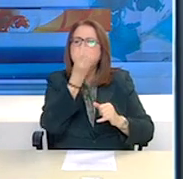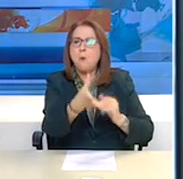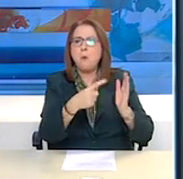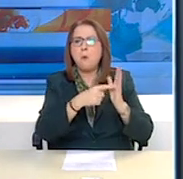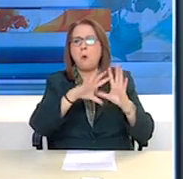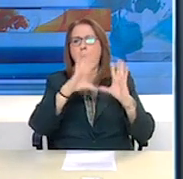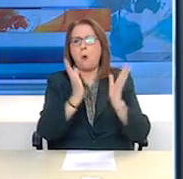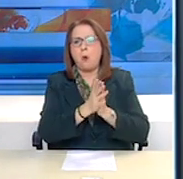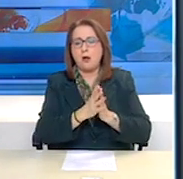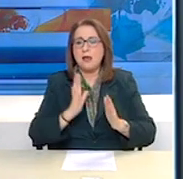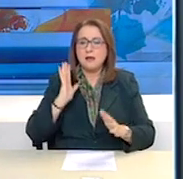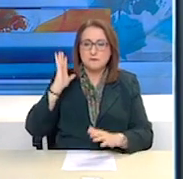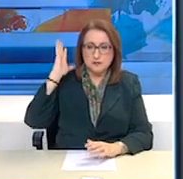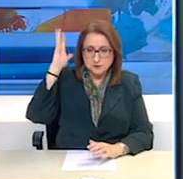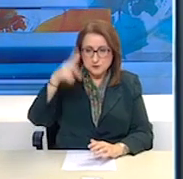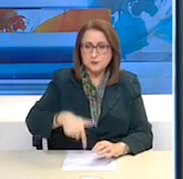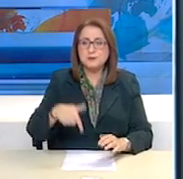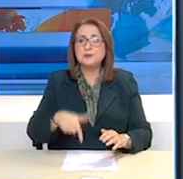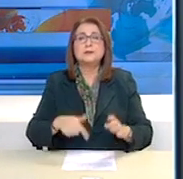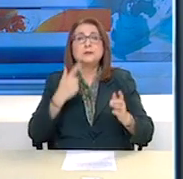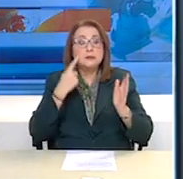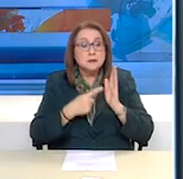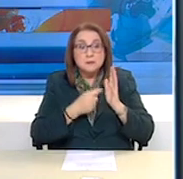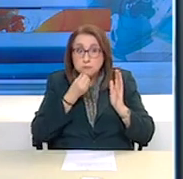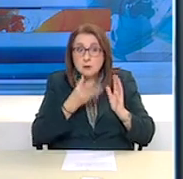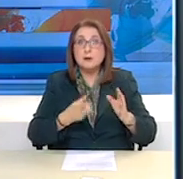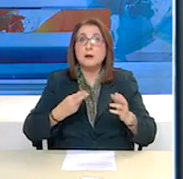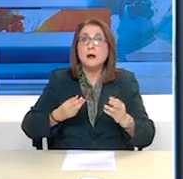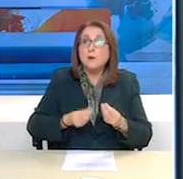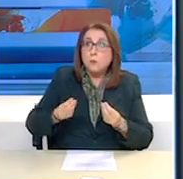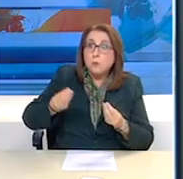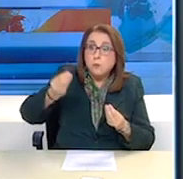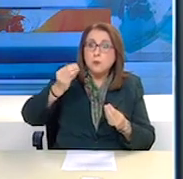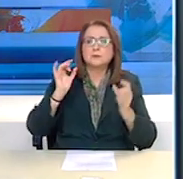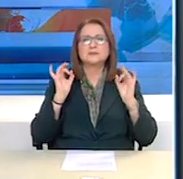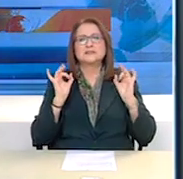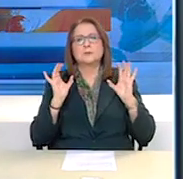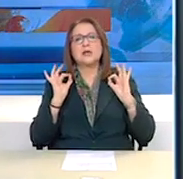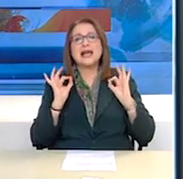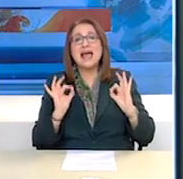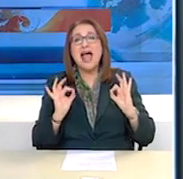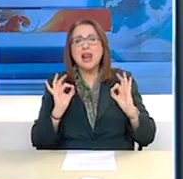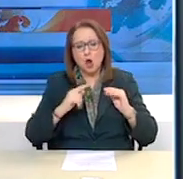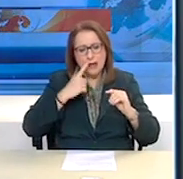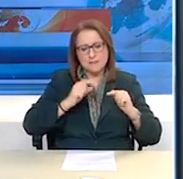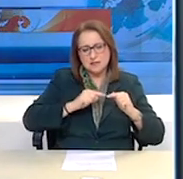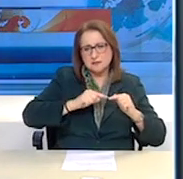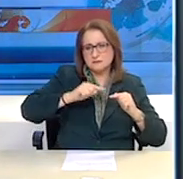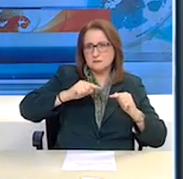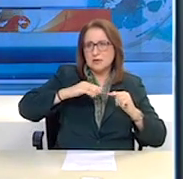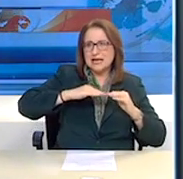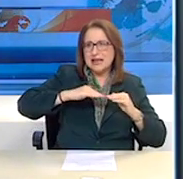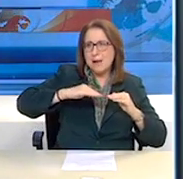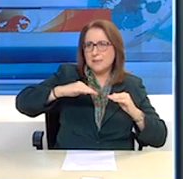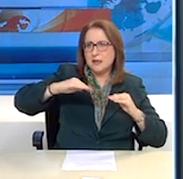το σύστημα αυτό καταγράψει θανάτους στην Ελλάδα ή θνησιμότητα η οποία να είναι παραπάνω από τα πλαίσια της αναμενόμενης. Αυτό